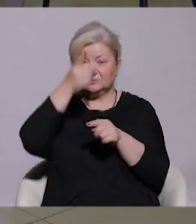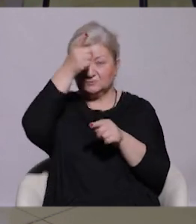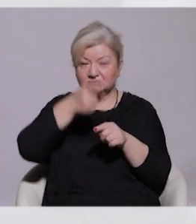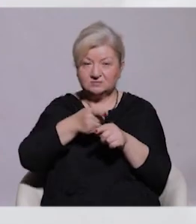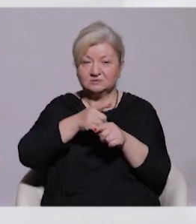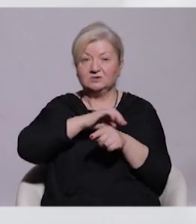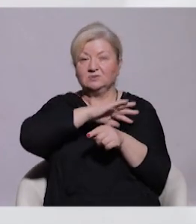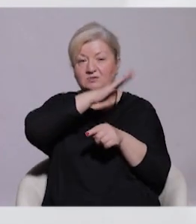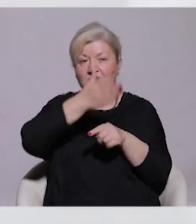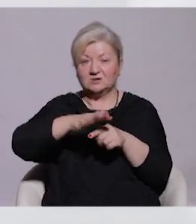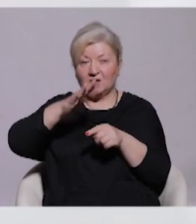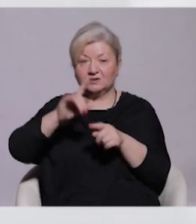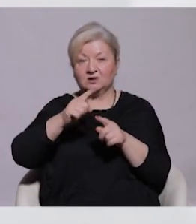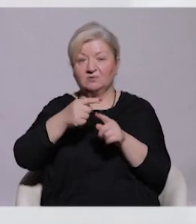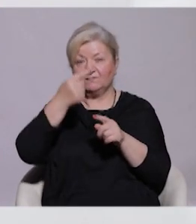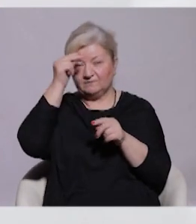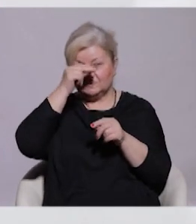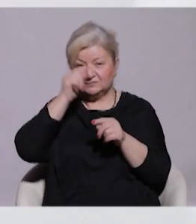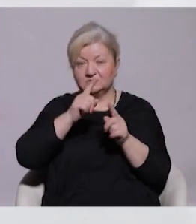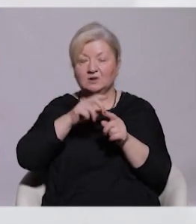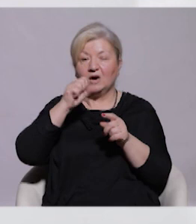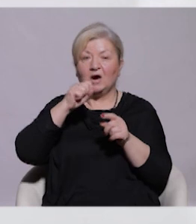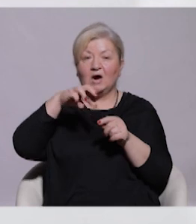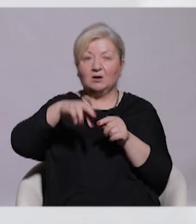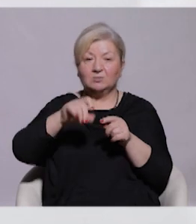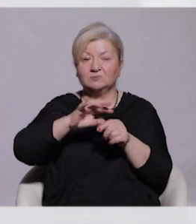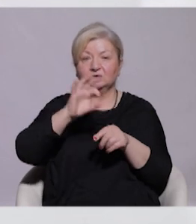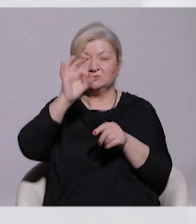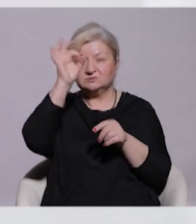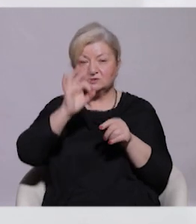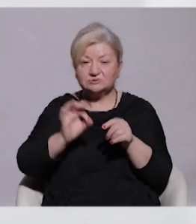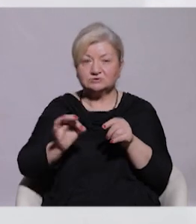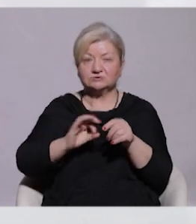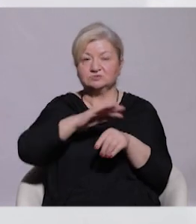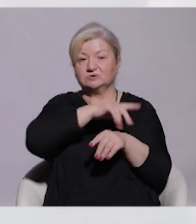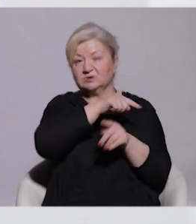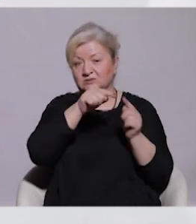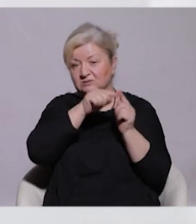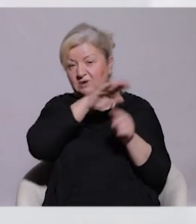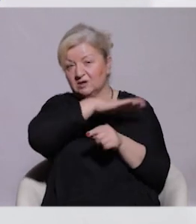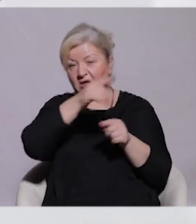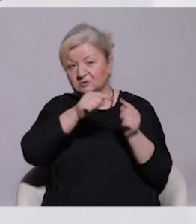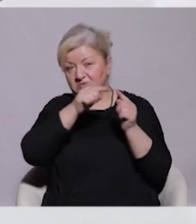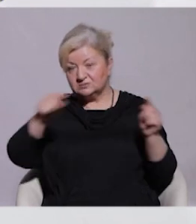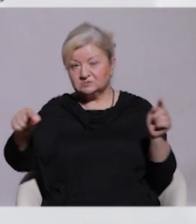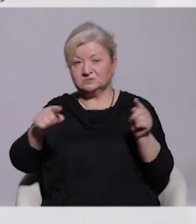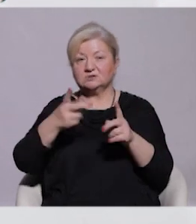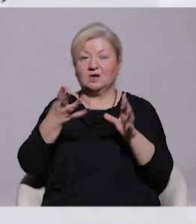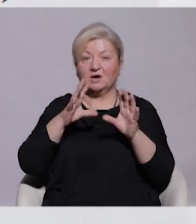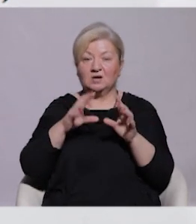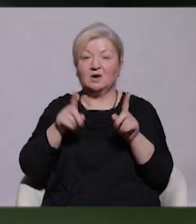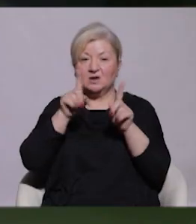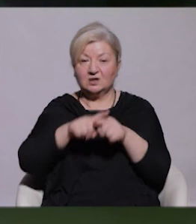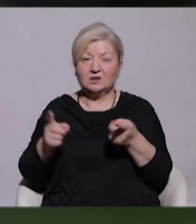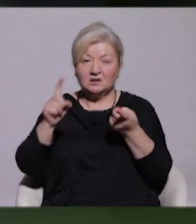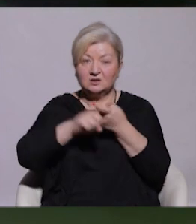ტალღები. განვიხილეთ თუ რა არის ამპლიტუდა, სიხშირე, ტალღის სიგრძე, პერიოდი და სიჩქარე. ასევე